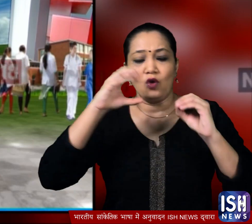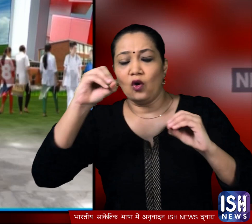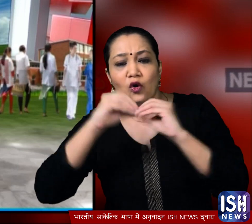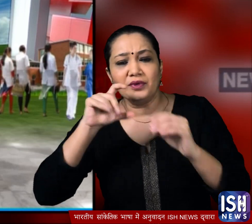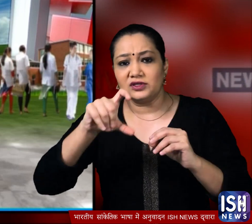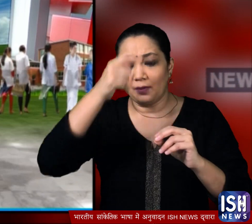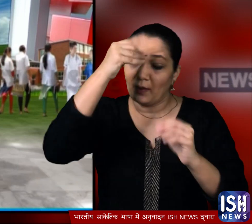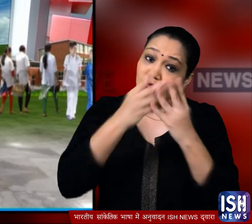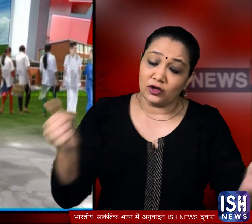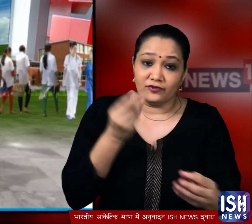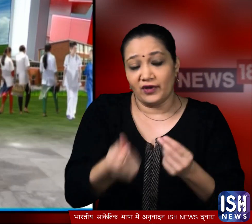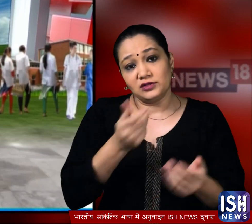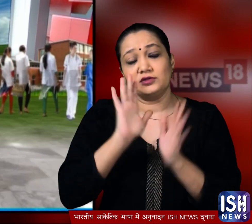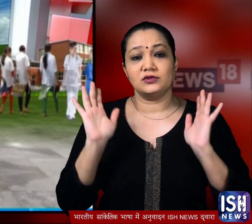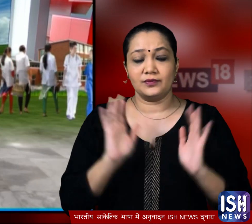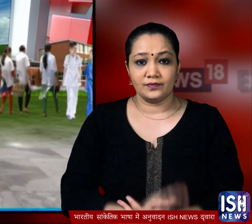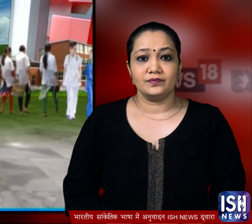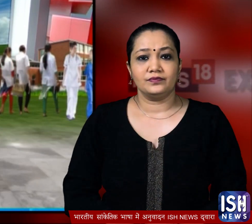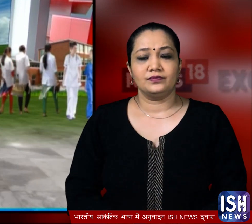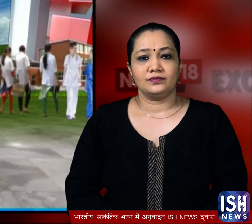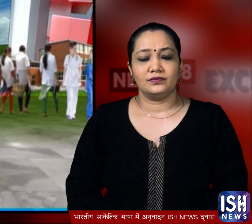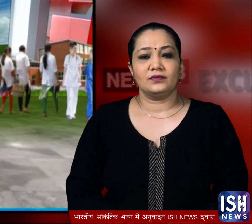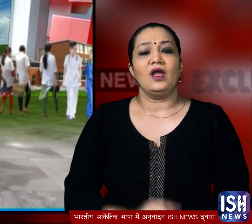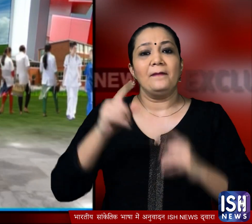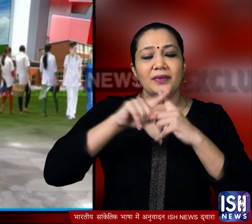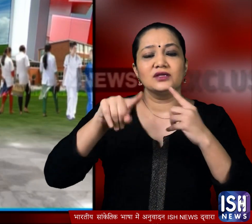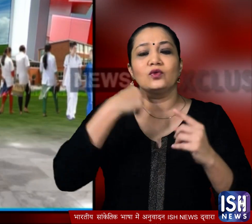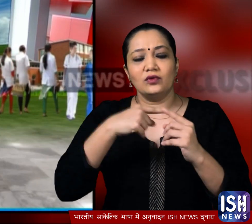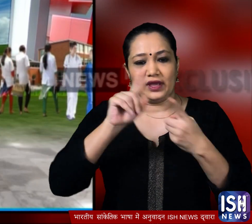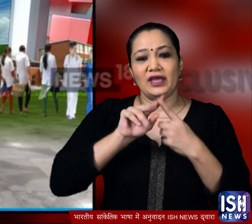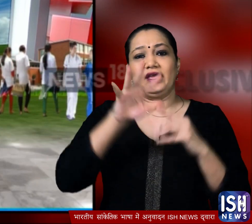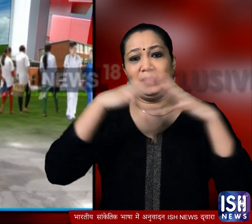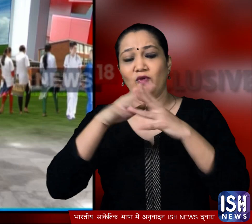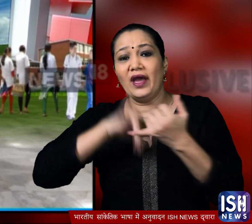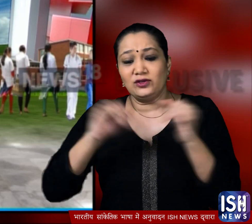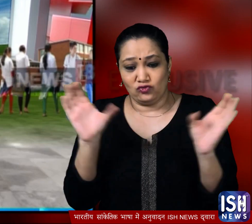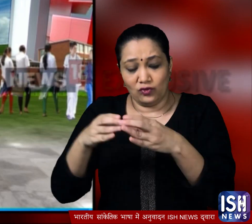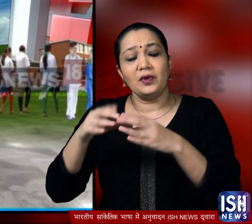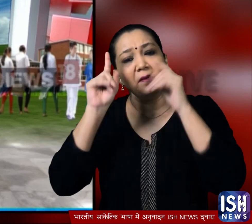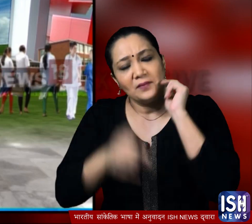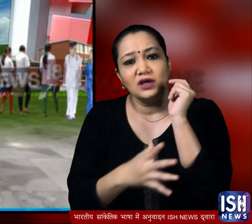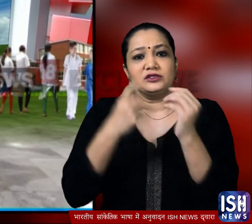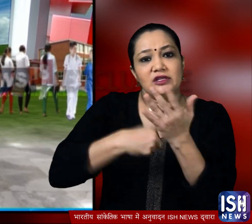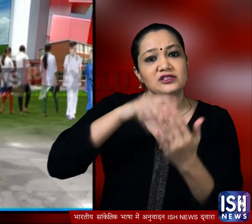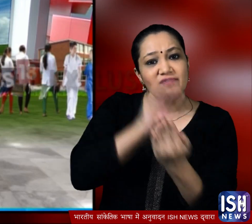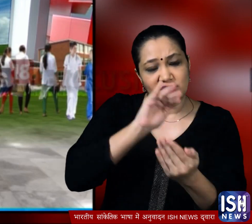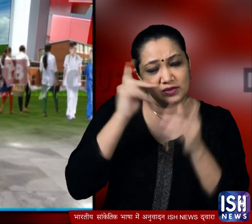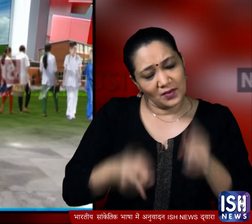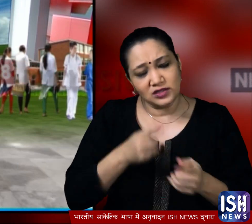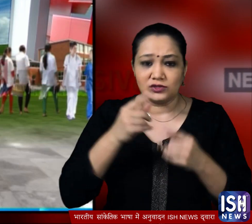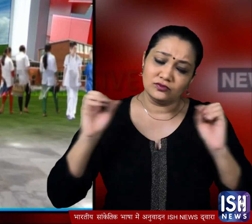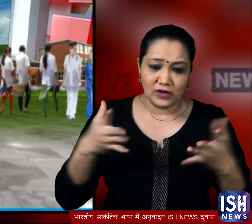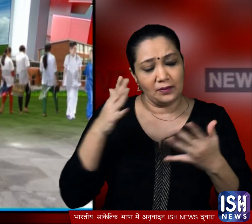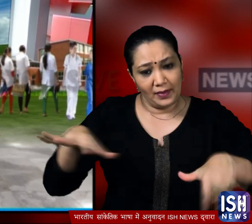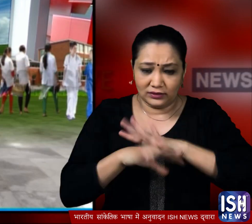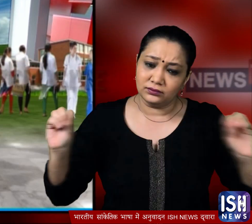का मुद्दा जल्द सुलझा लिया जाएगा। साथ ही उन्होंने आर्थिक रूप से कमजोर यानी ईडब्ल्यूएस वर्ग के लोगों को आरक्षण देने की योजना जल्द लागू